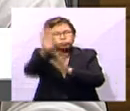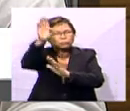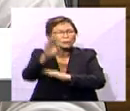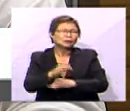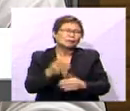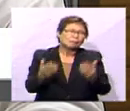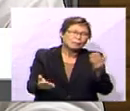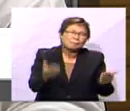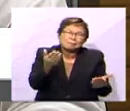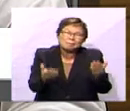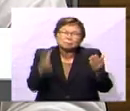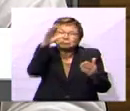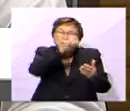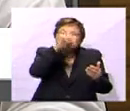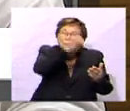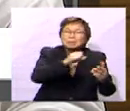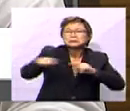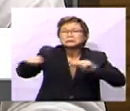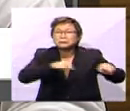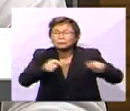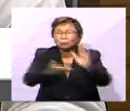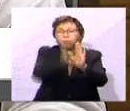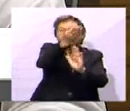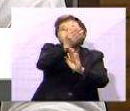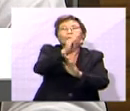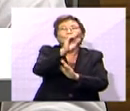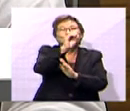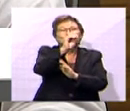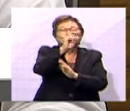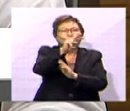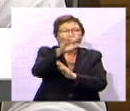memang menjangkakan bahawa tindakan kenaikan sebanyak